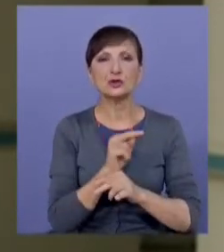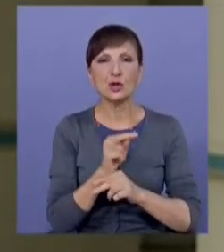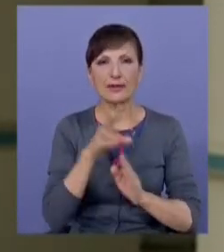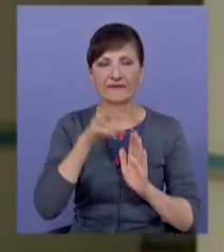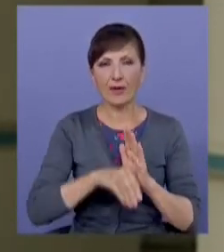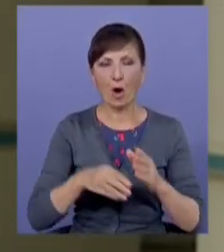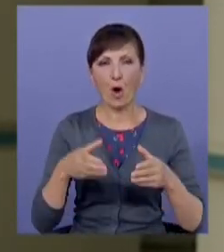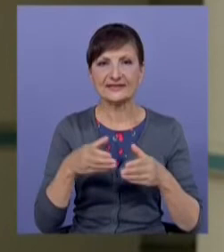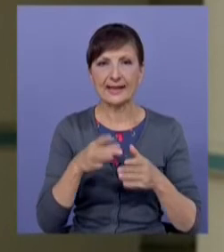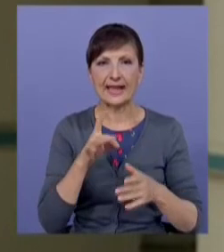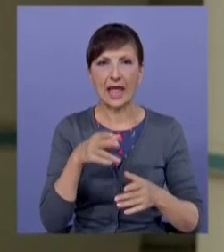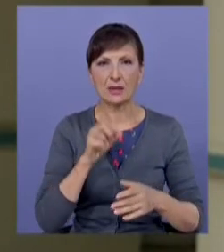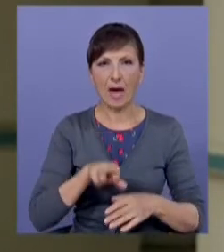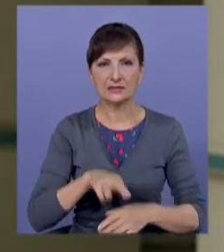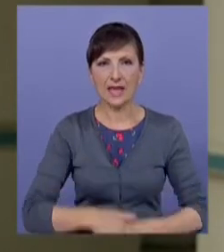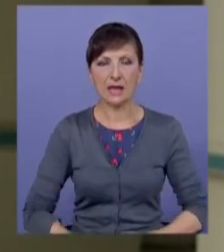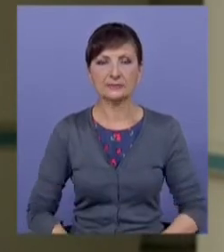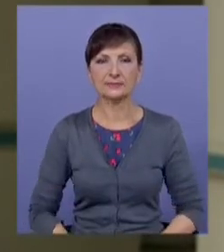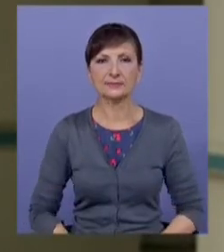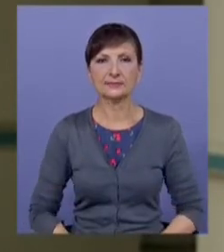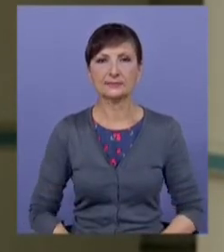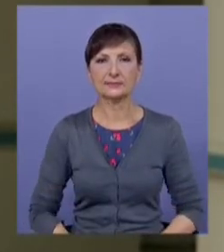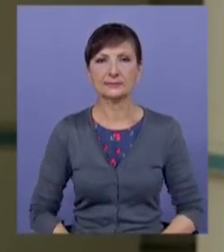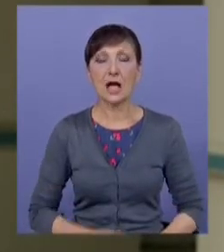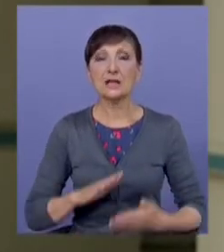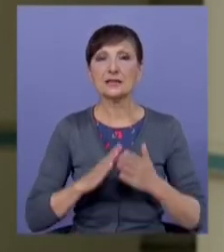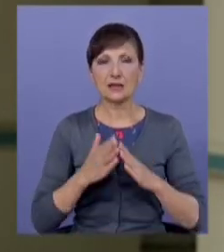в условиях отделения реанимации. Состояние тяжелое, стабильное.